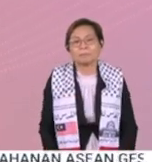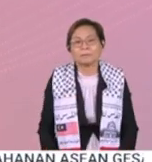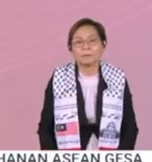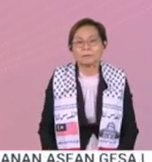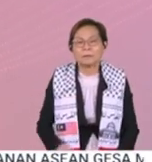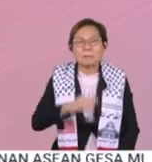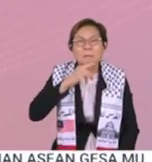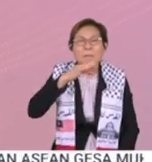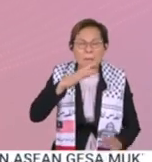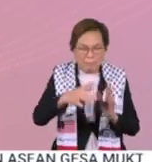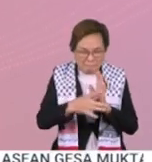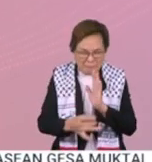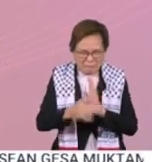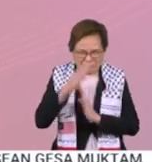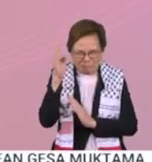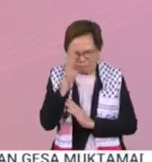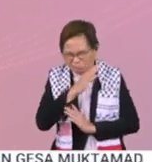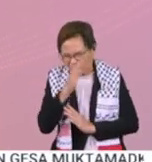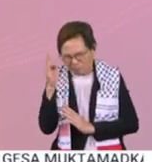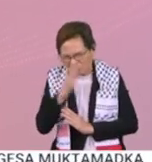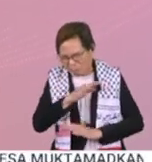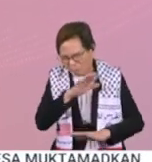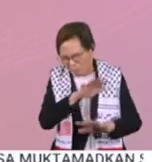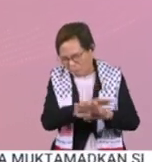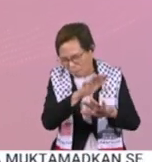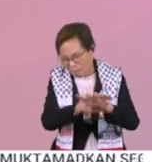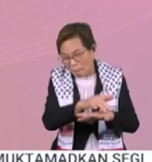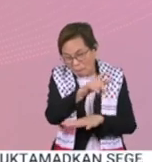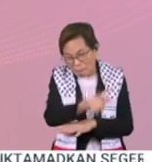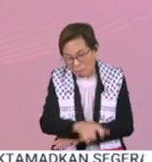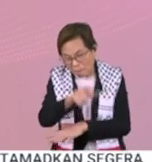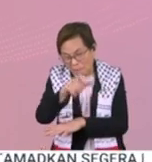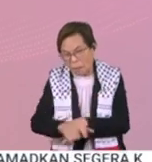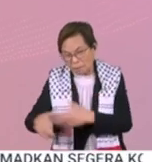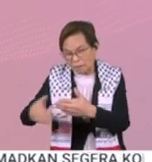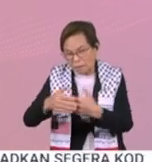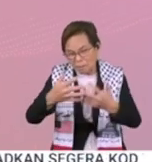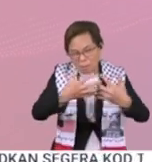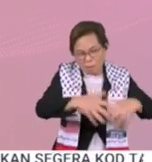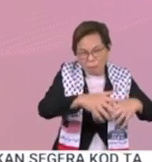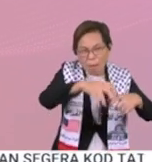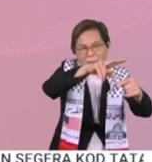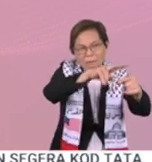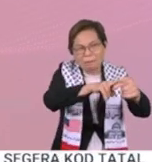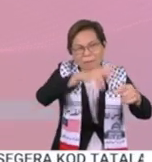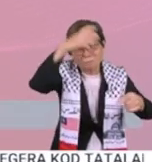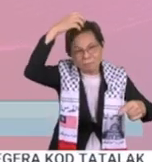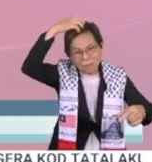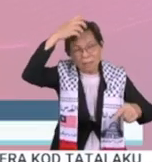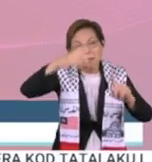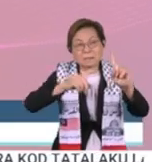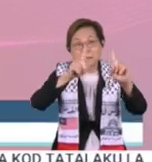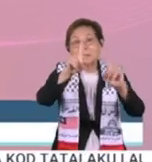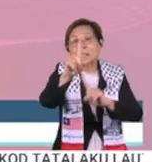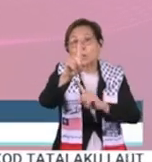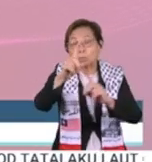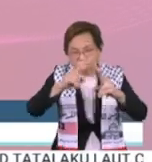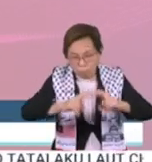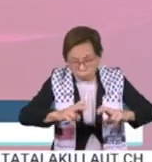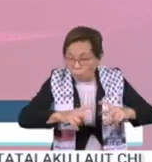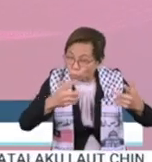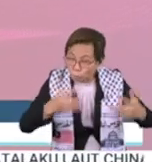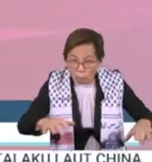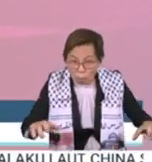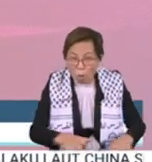Susulan pencemaran minyak dan bau yang membelenggu beribu penduduk berhampiran kawasan perindustrian di Kelang, Selangor. Satu siasatan telah